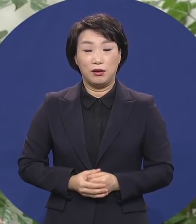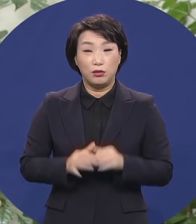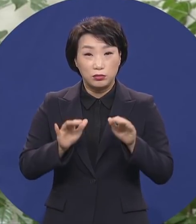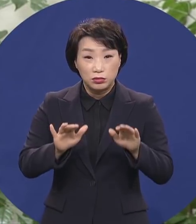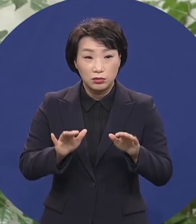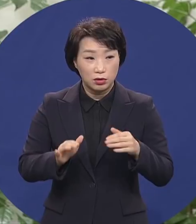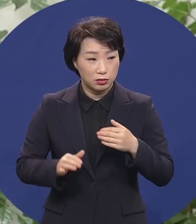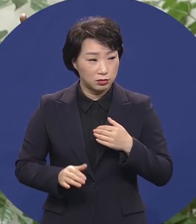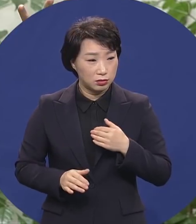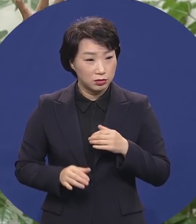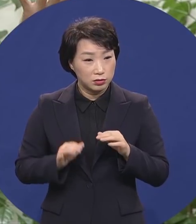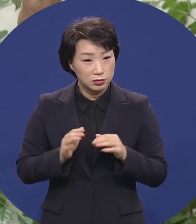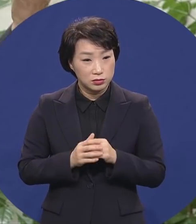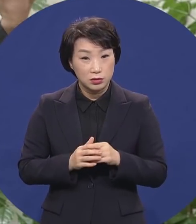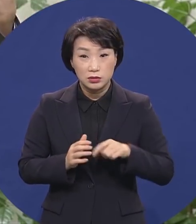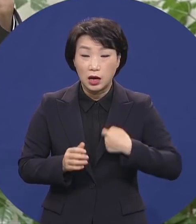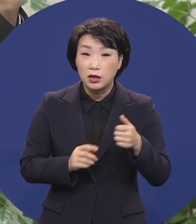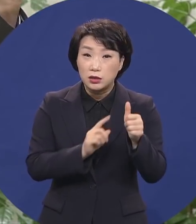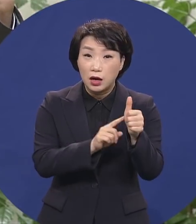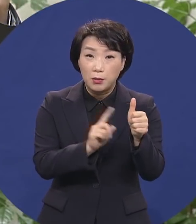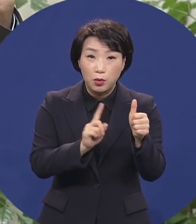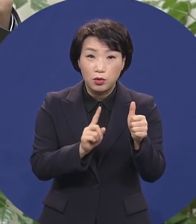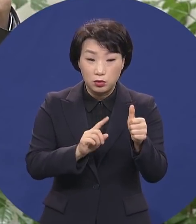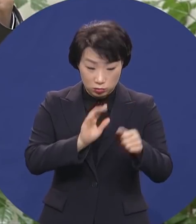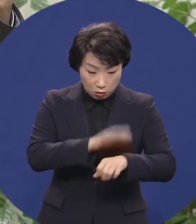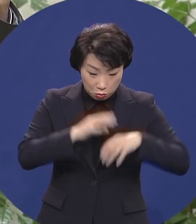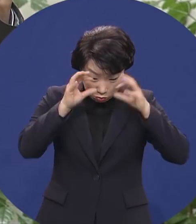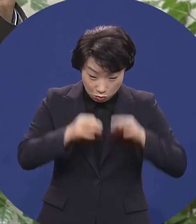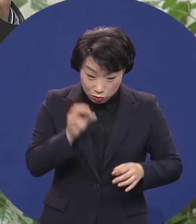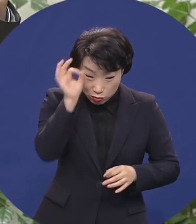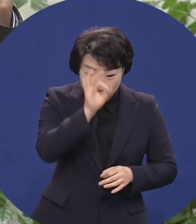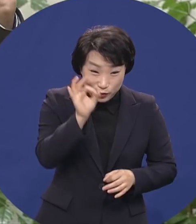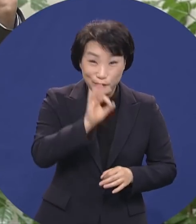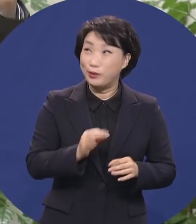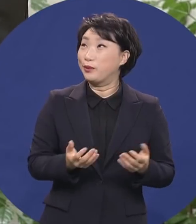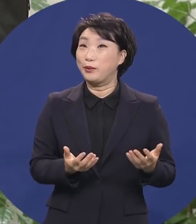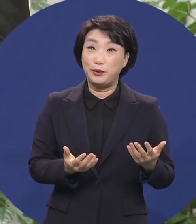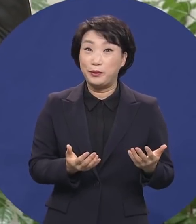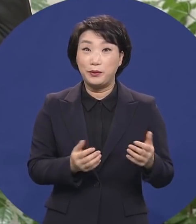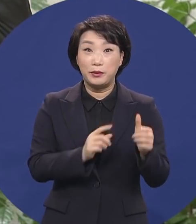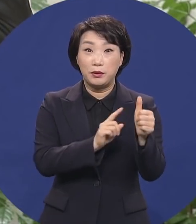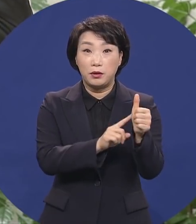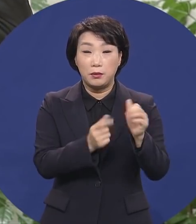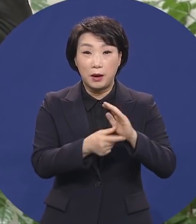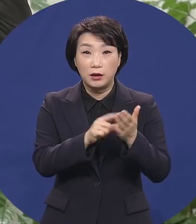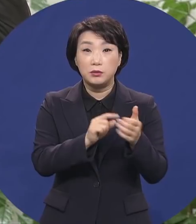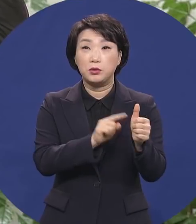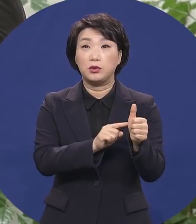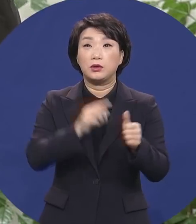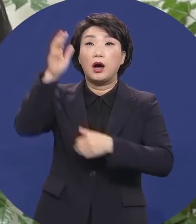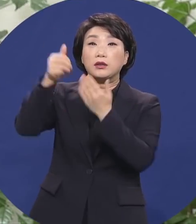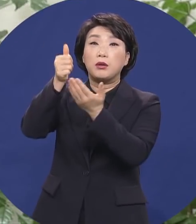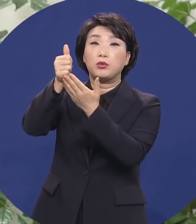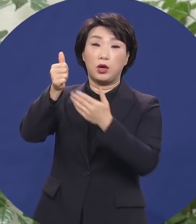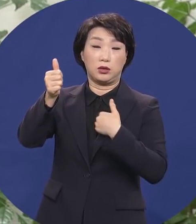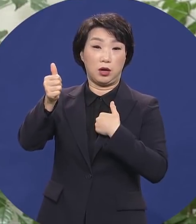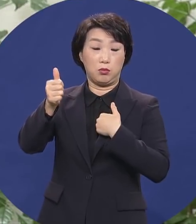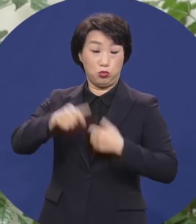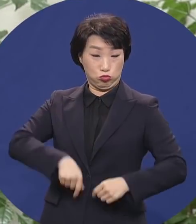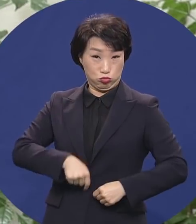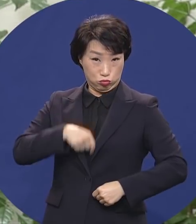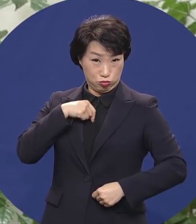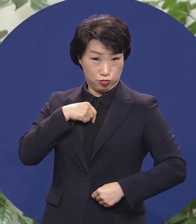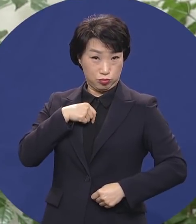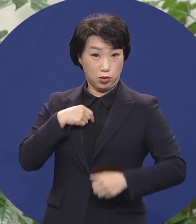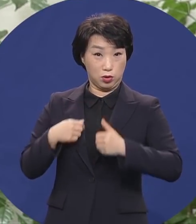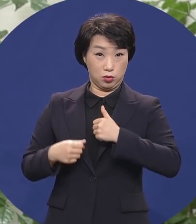그런데 제가 잘못한 걸 아무리 찾아보려도 찾을 것이 없을 만큼 나는 하나님 앞에